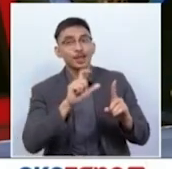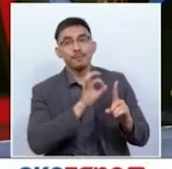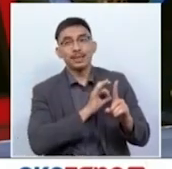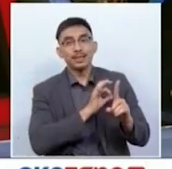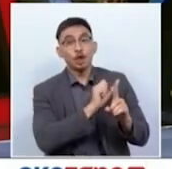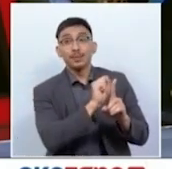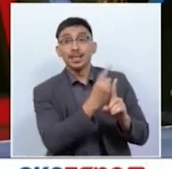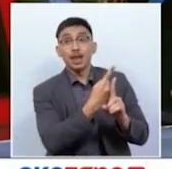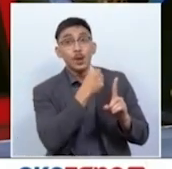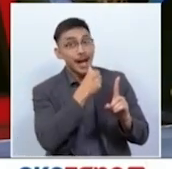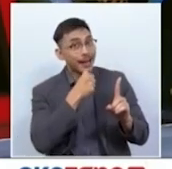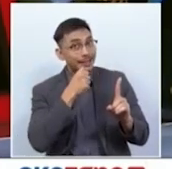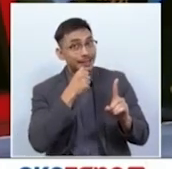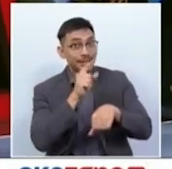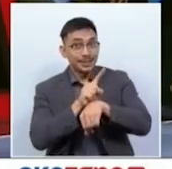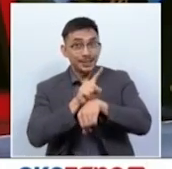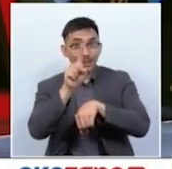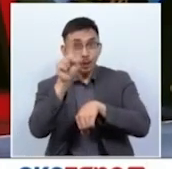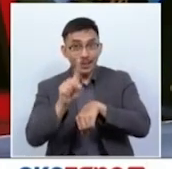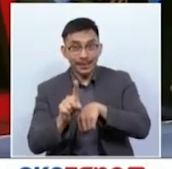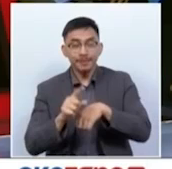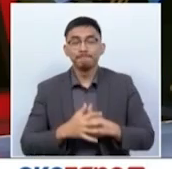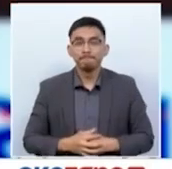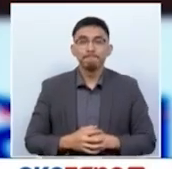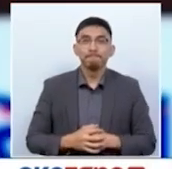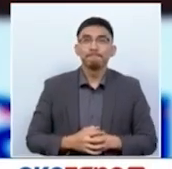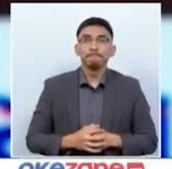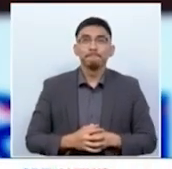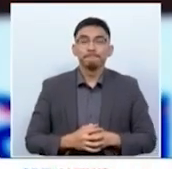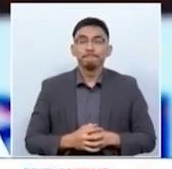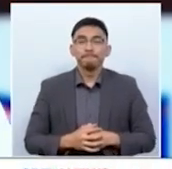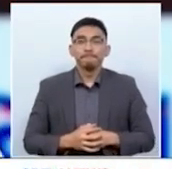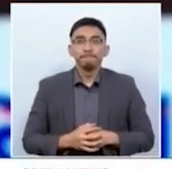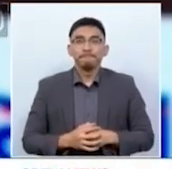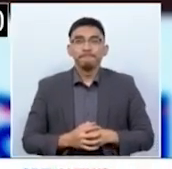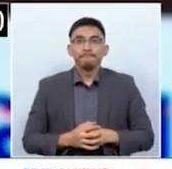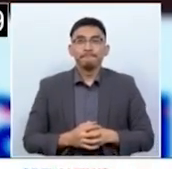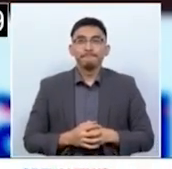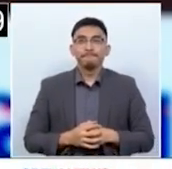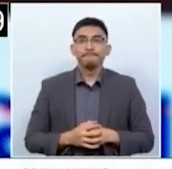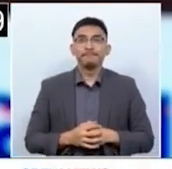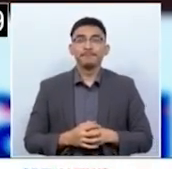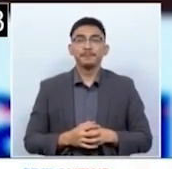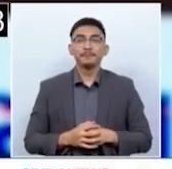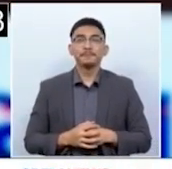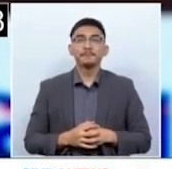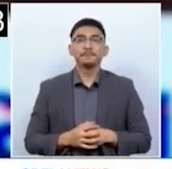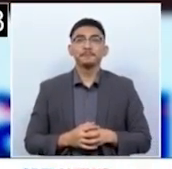Baswedan waktunya 1 menit Pak Prabowo kami persilakan silakan Pak E saya